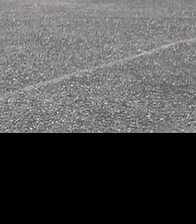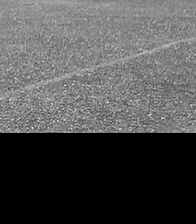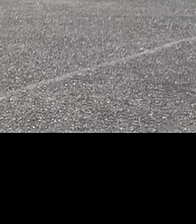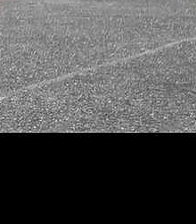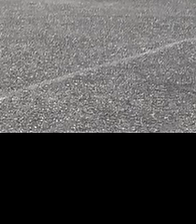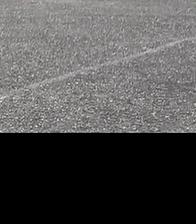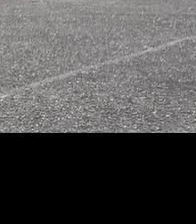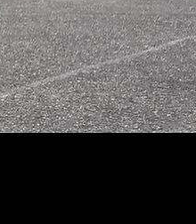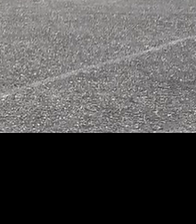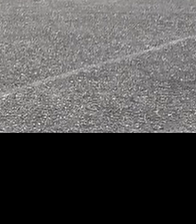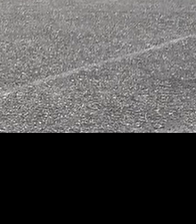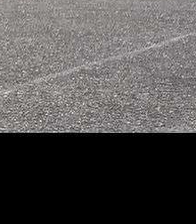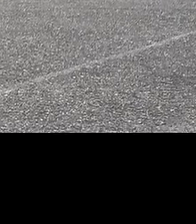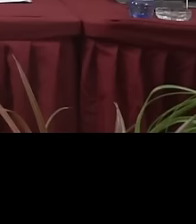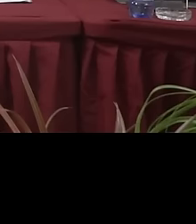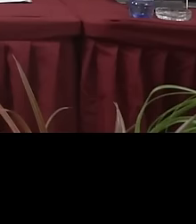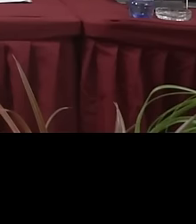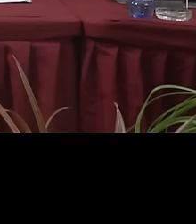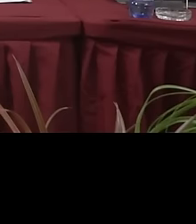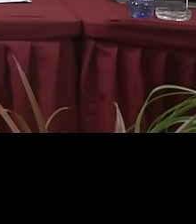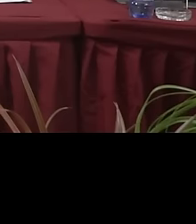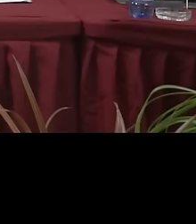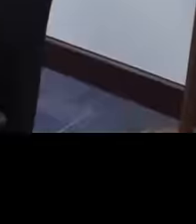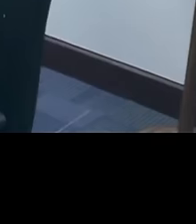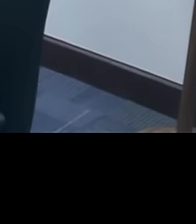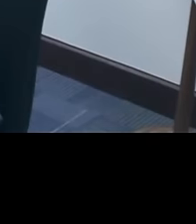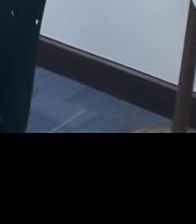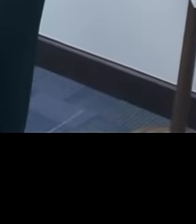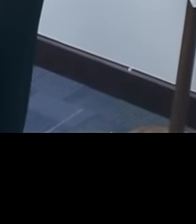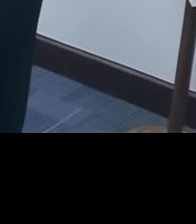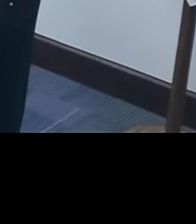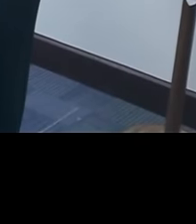gelegd voor goed bestuur en transparantie.